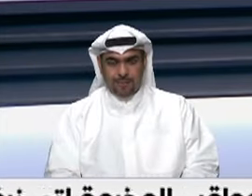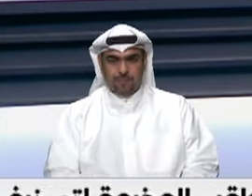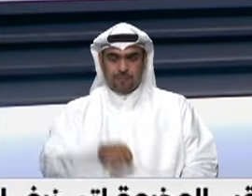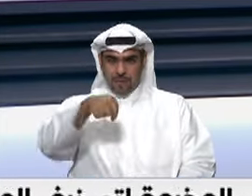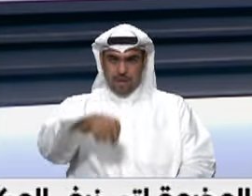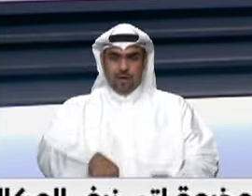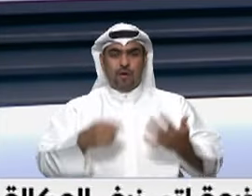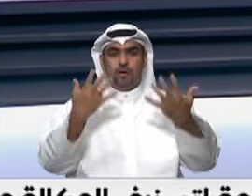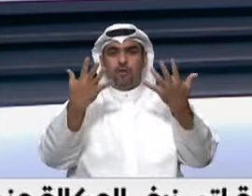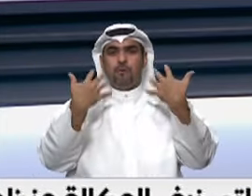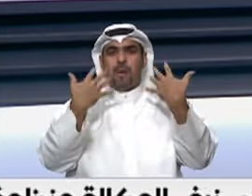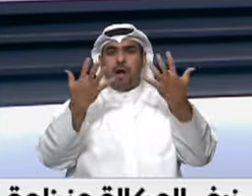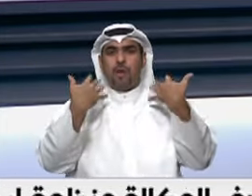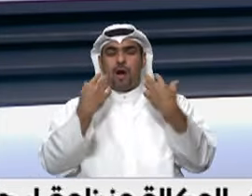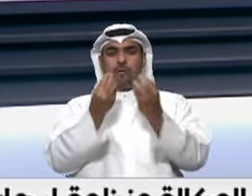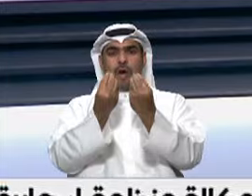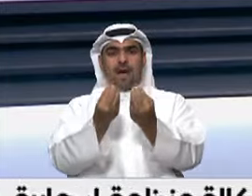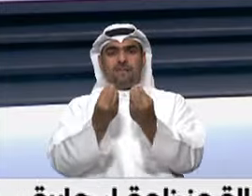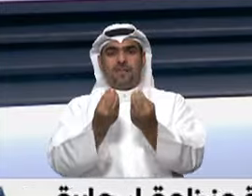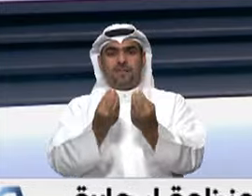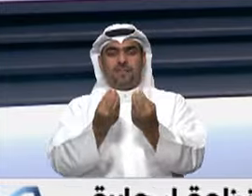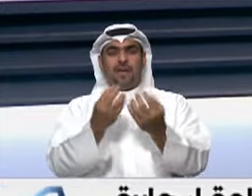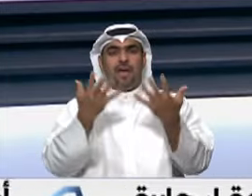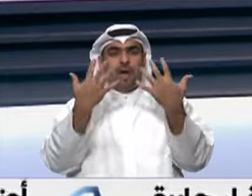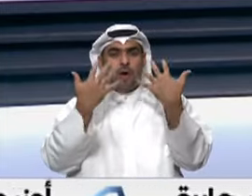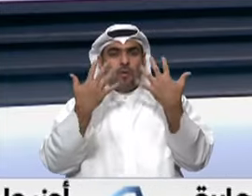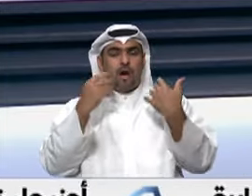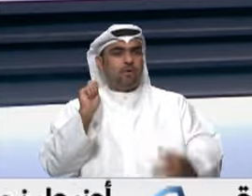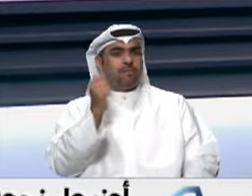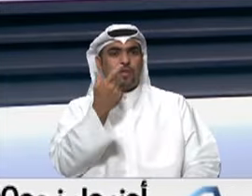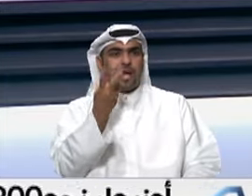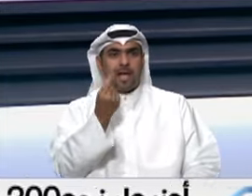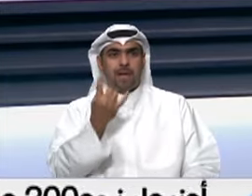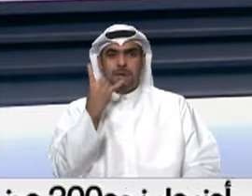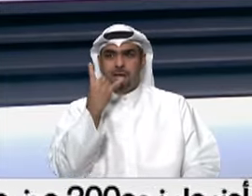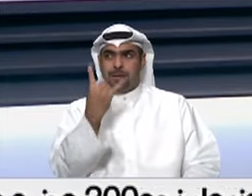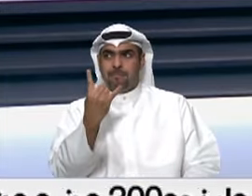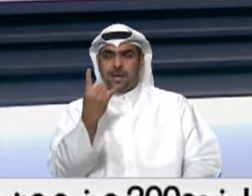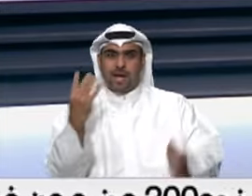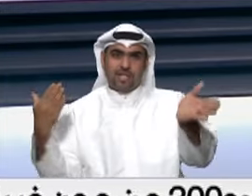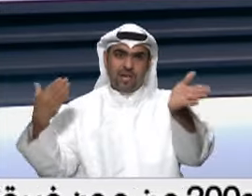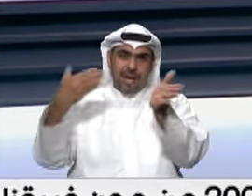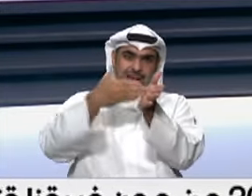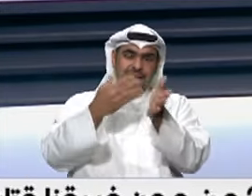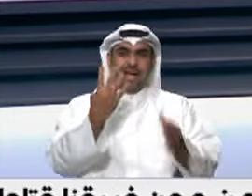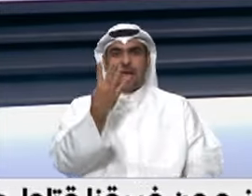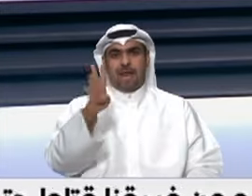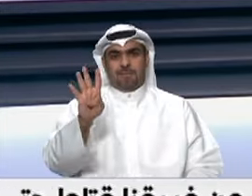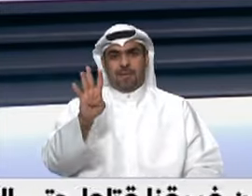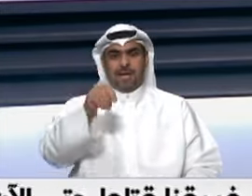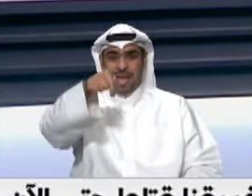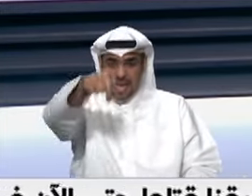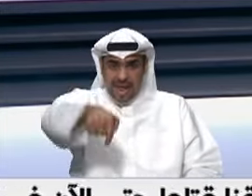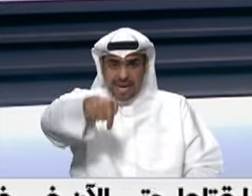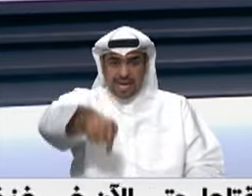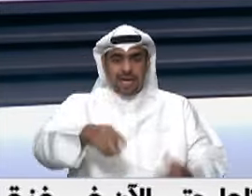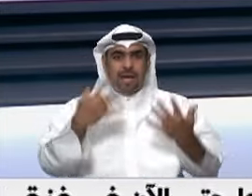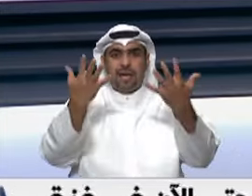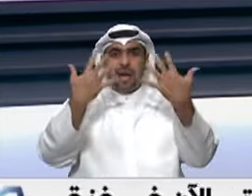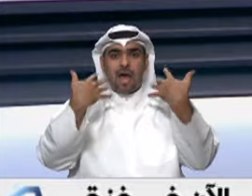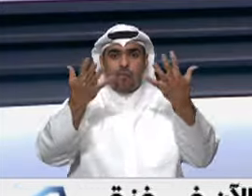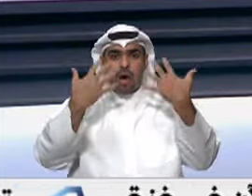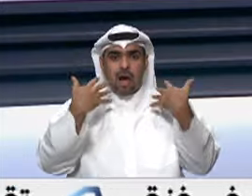إلى معتدلة تنشط على فترات من 10 ل 40 كيلومتر في الساعة، وحاليا قاعدة تزيد سرعة الرياح ممكن